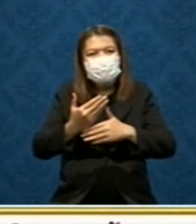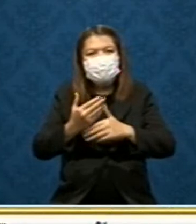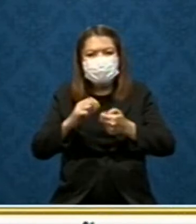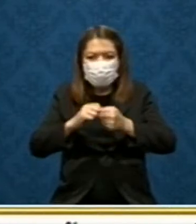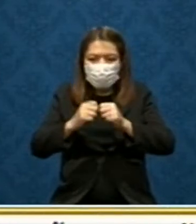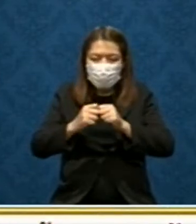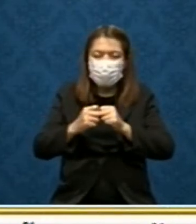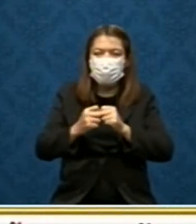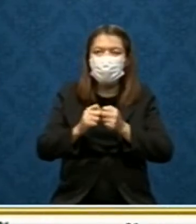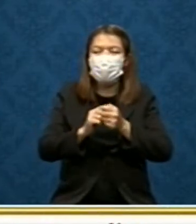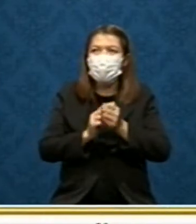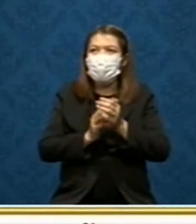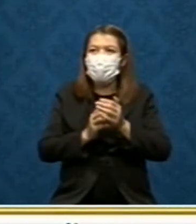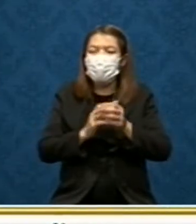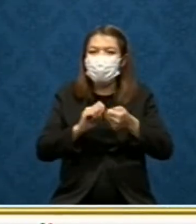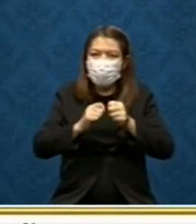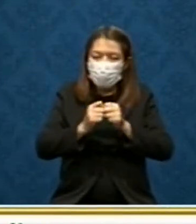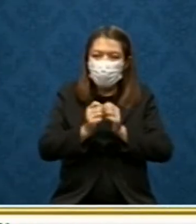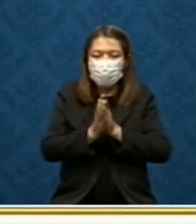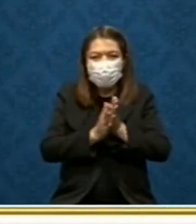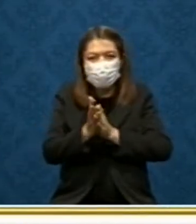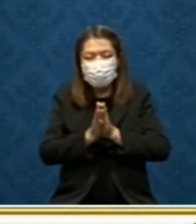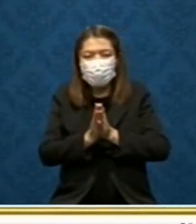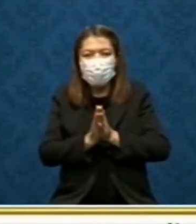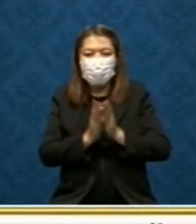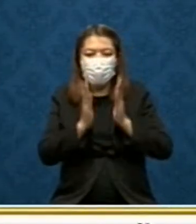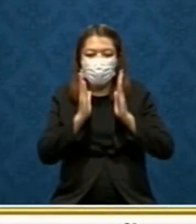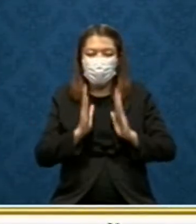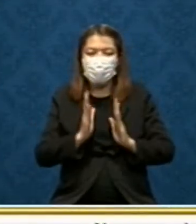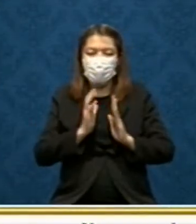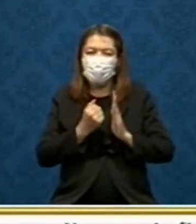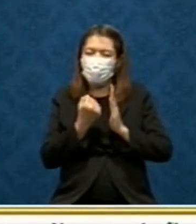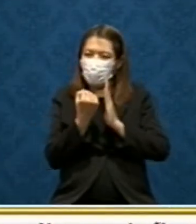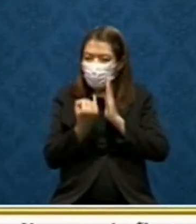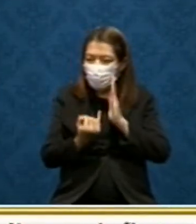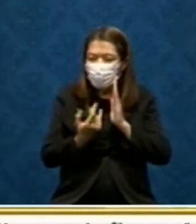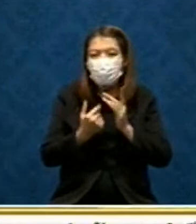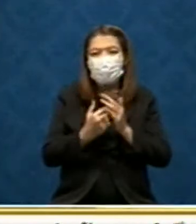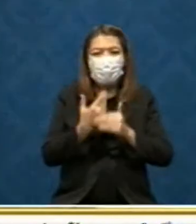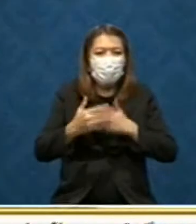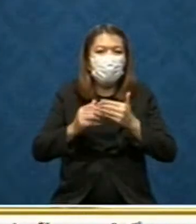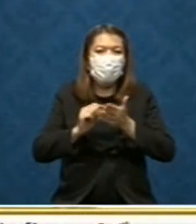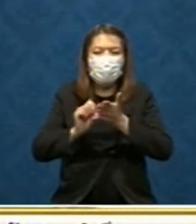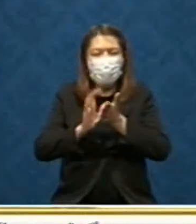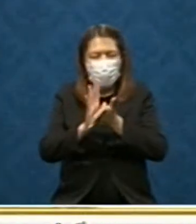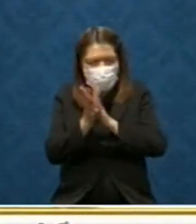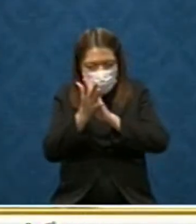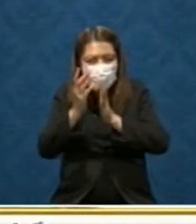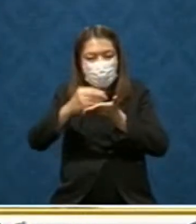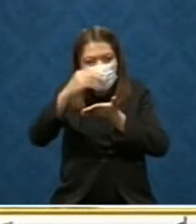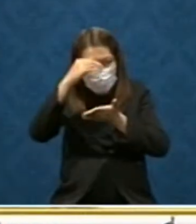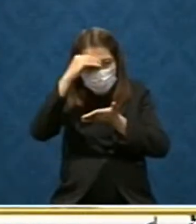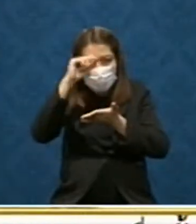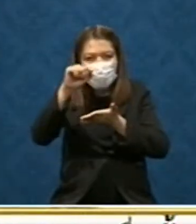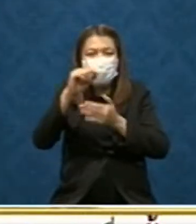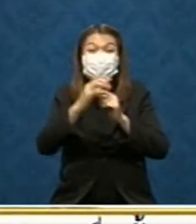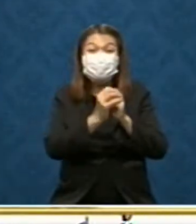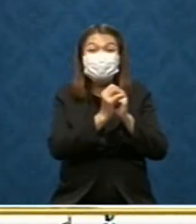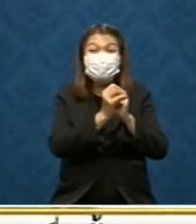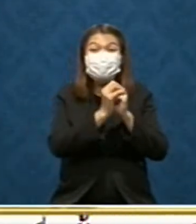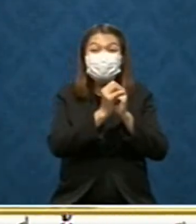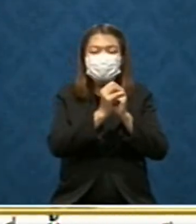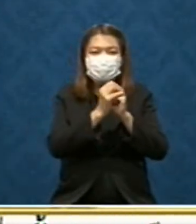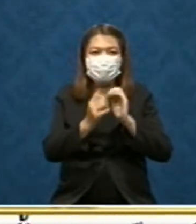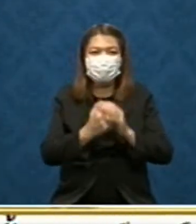หปรับ จะวติอเขู่โนปรับ ตุนมนุยมัสู้ไไ้เขาต้องรบปฏิรูป whatever.ารศิษาทั้งโกจียรนเี่ย